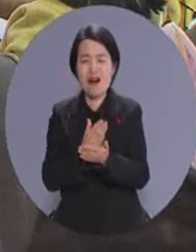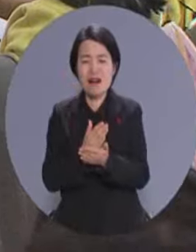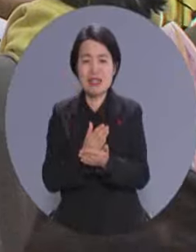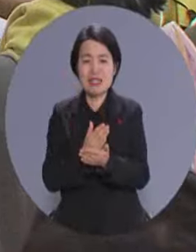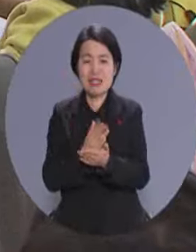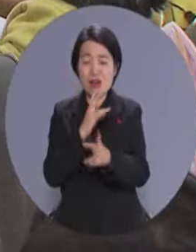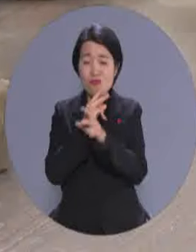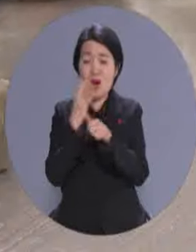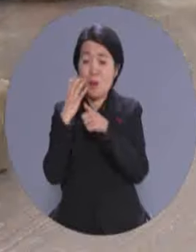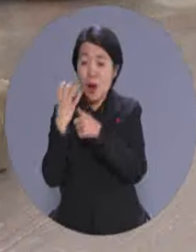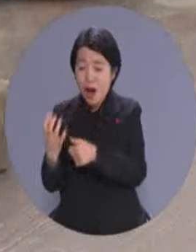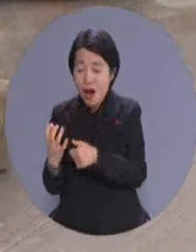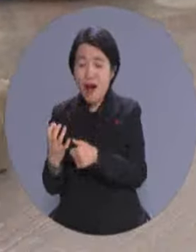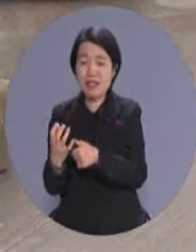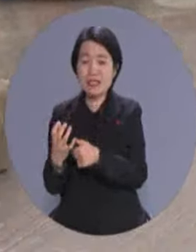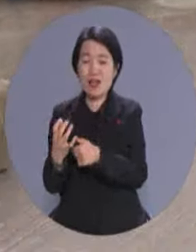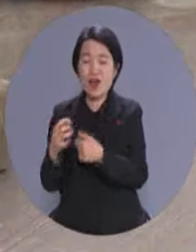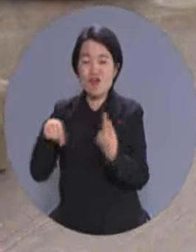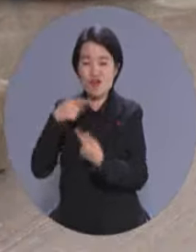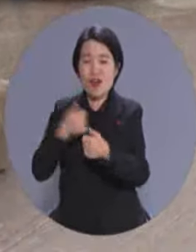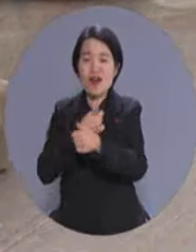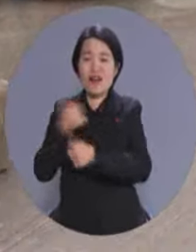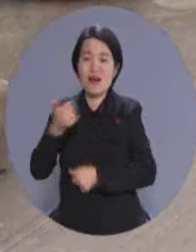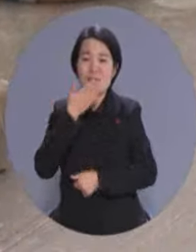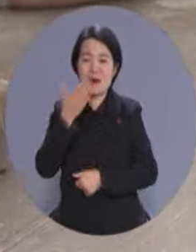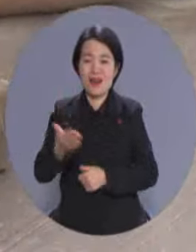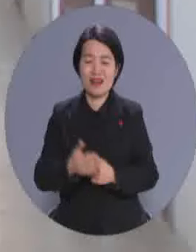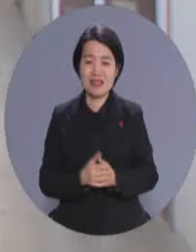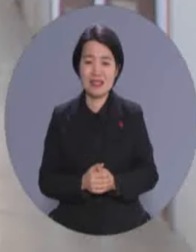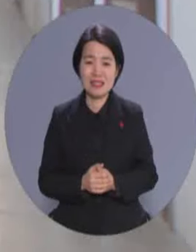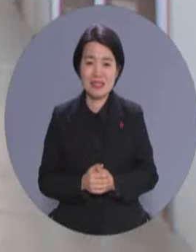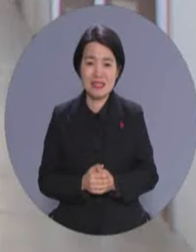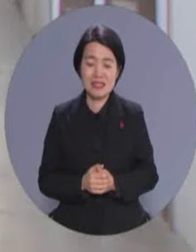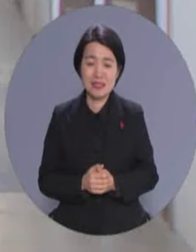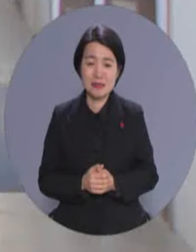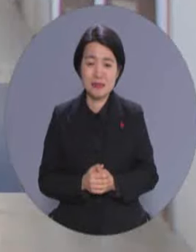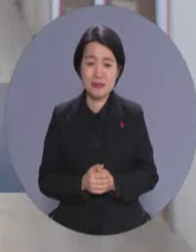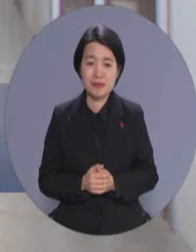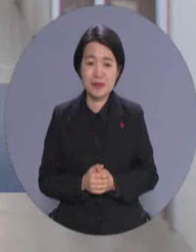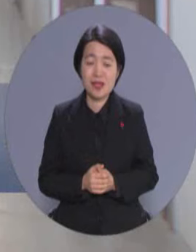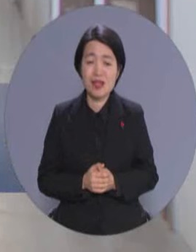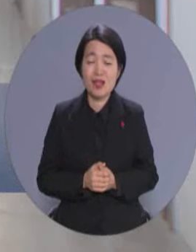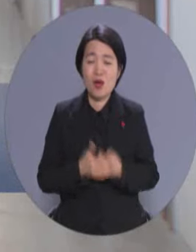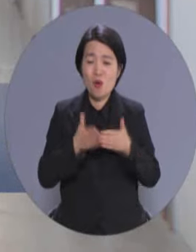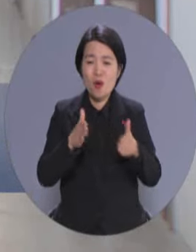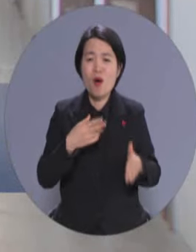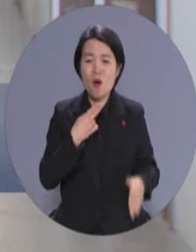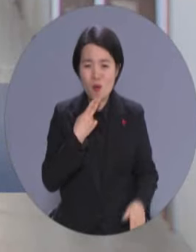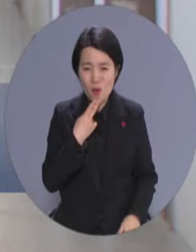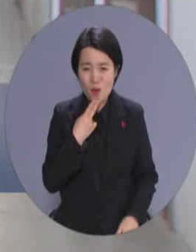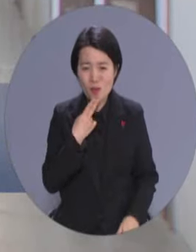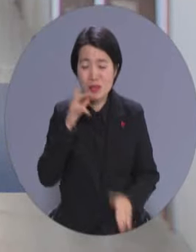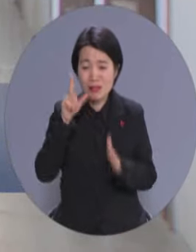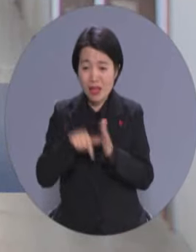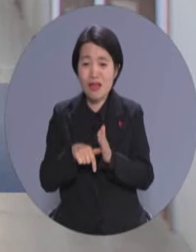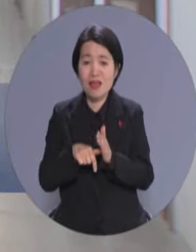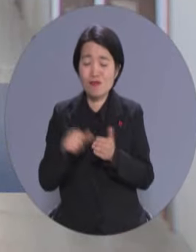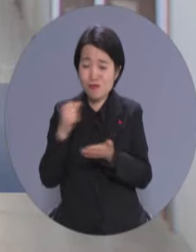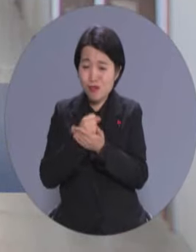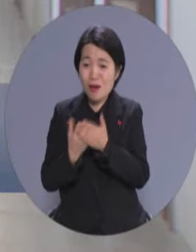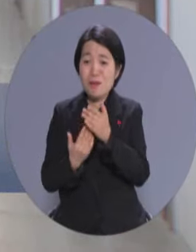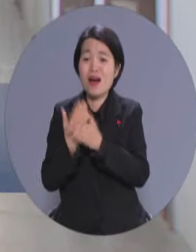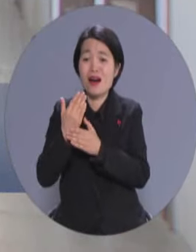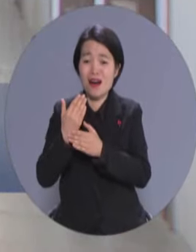비대면 콘텐츠를 개발해 위기를 극복했습니다. 이런 거점 공간이 없었던 터에 마침